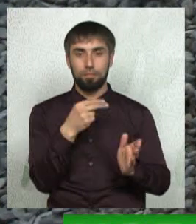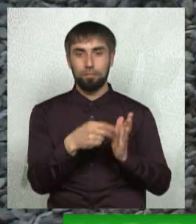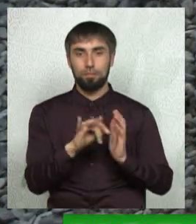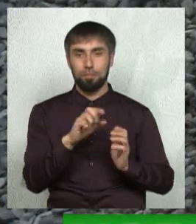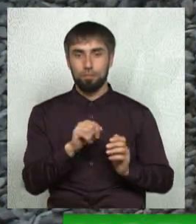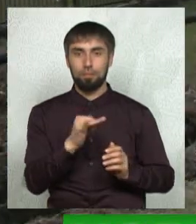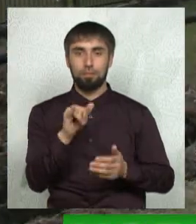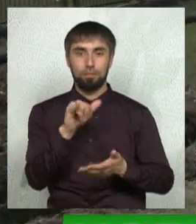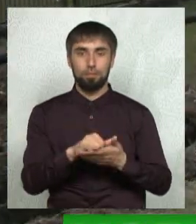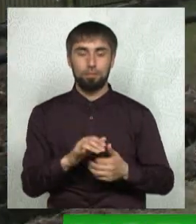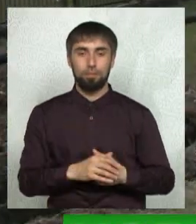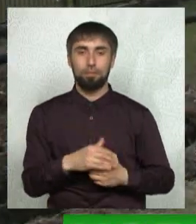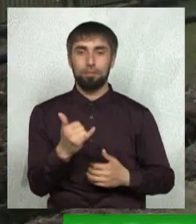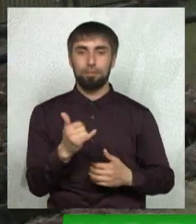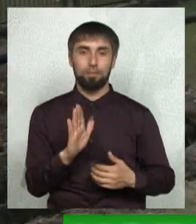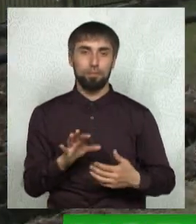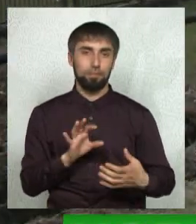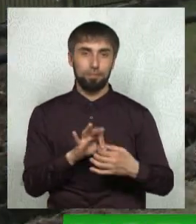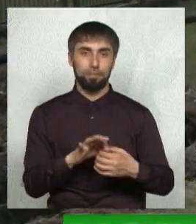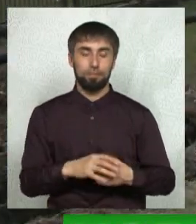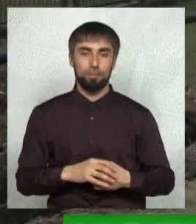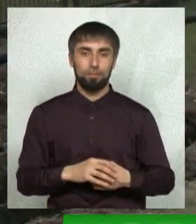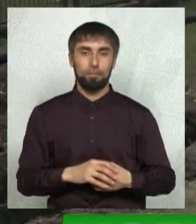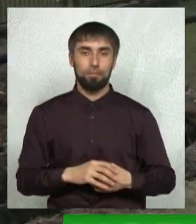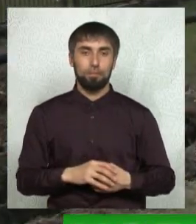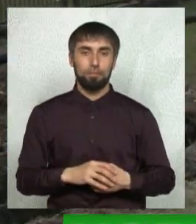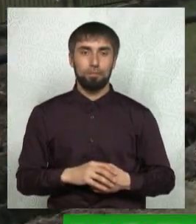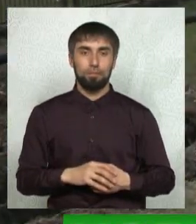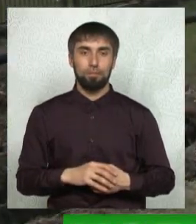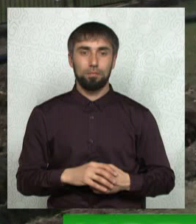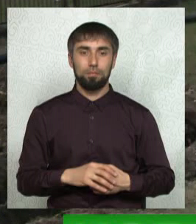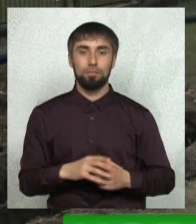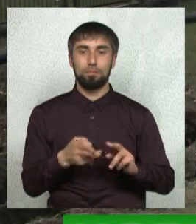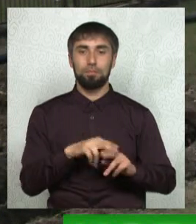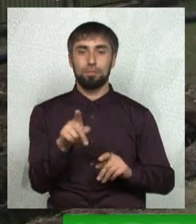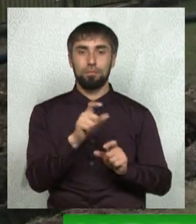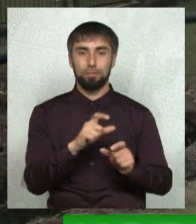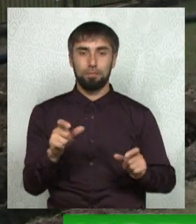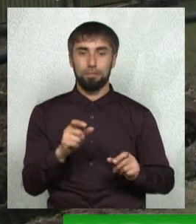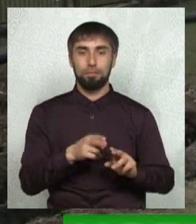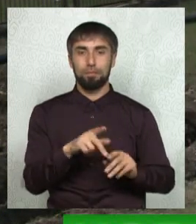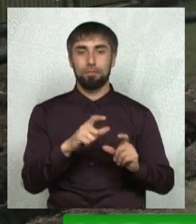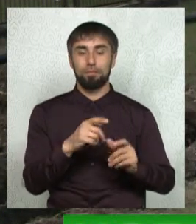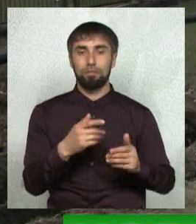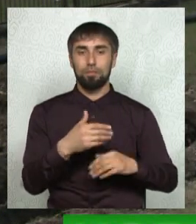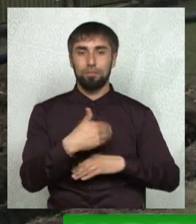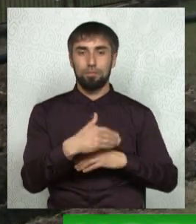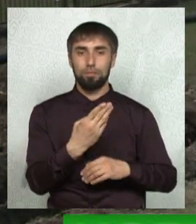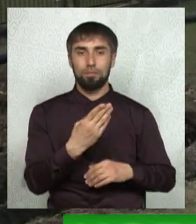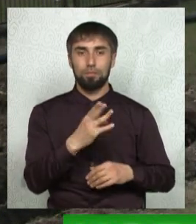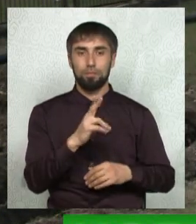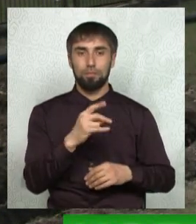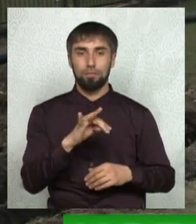прокладку труб. Мы сейчас подсоединим к этим людям эту школьную улицу,